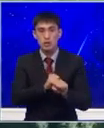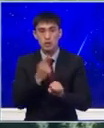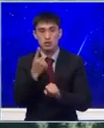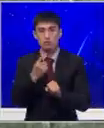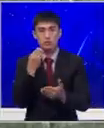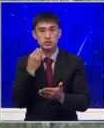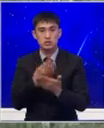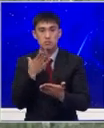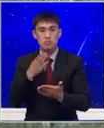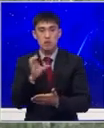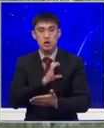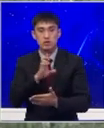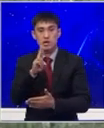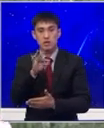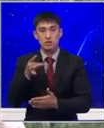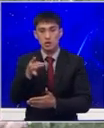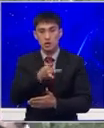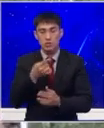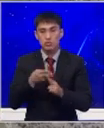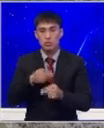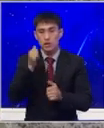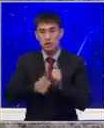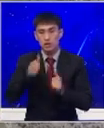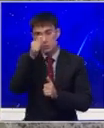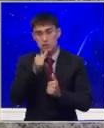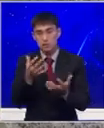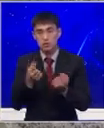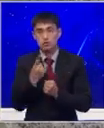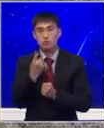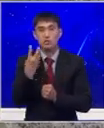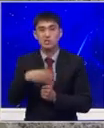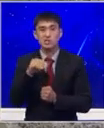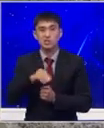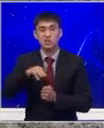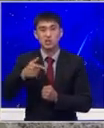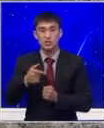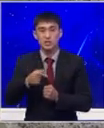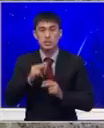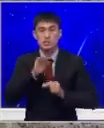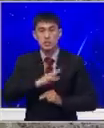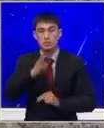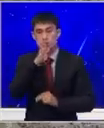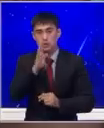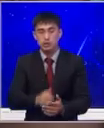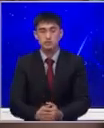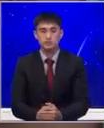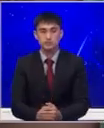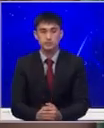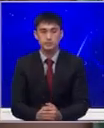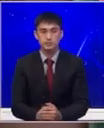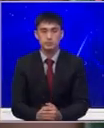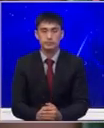одного из ценнейших богатств гигиенского района он ежемесячно получает 130 тысяч тенге заработной платы